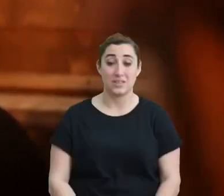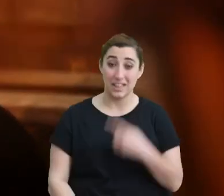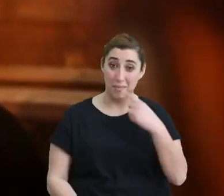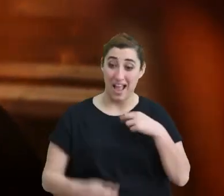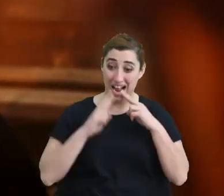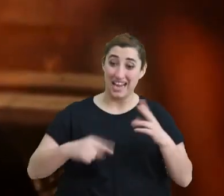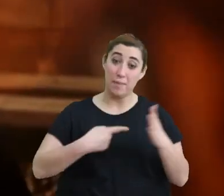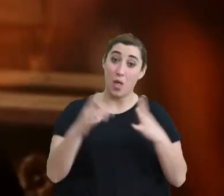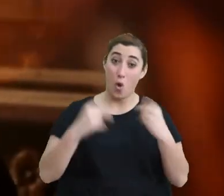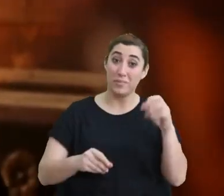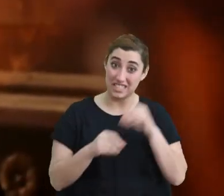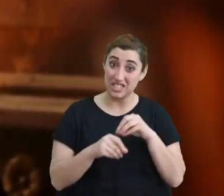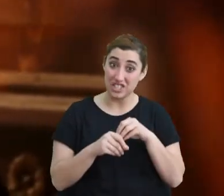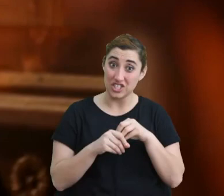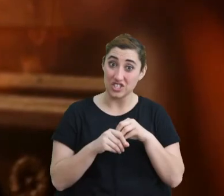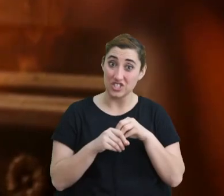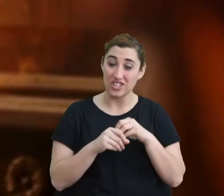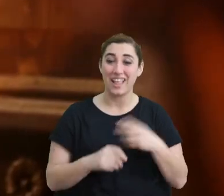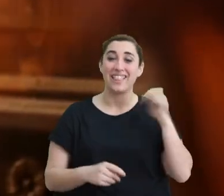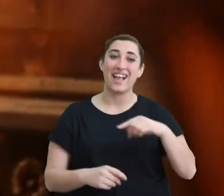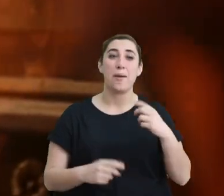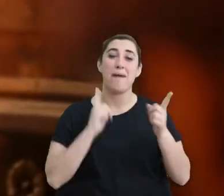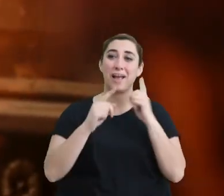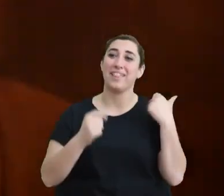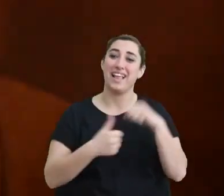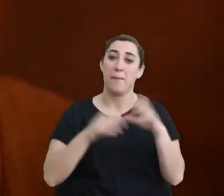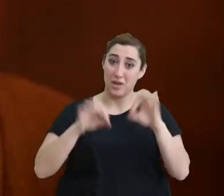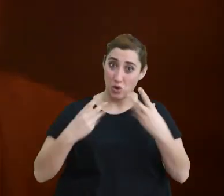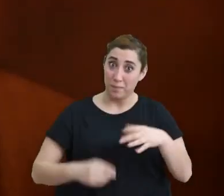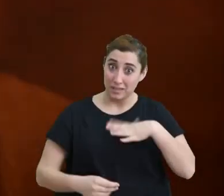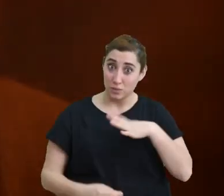Demek kararımı iptal ettirmek için temyize gideceksiniz ağalar ha?